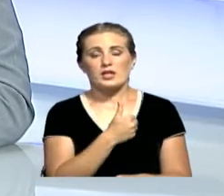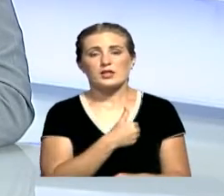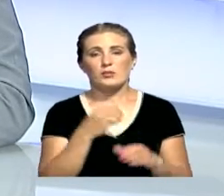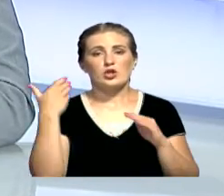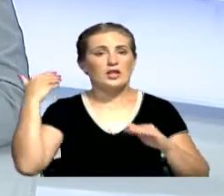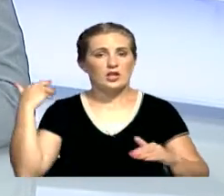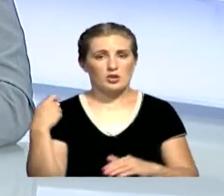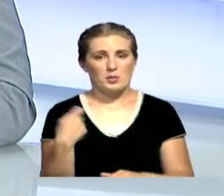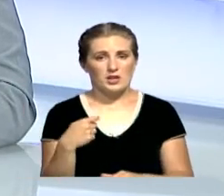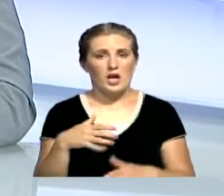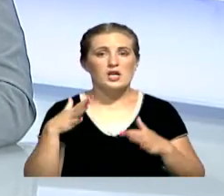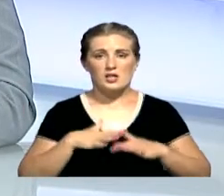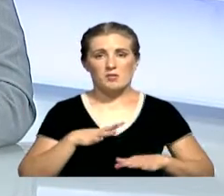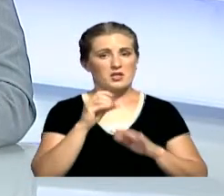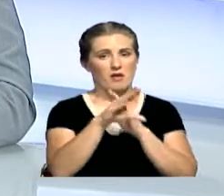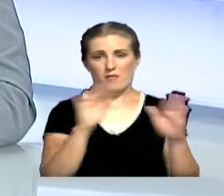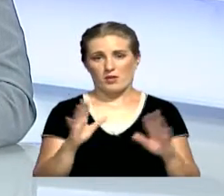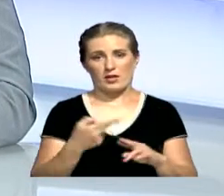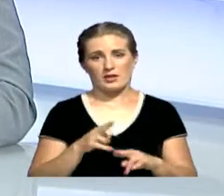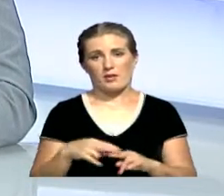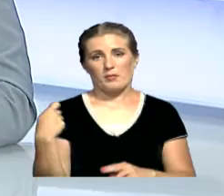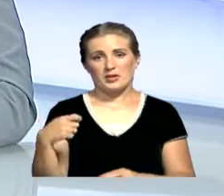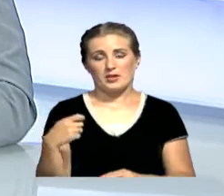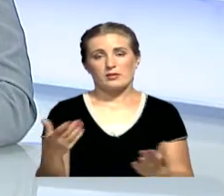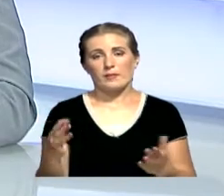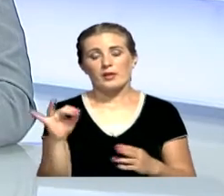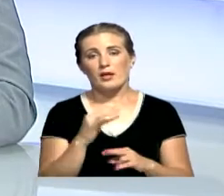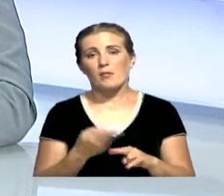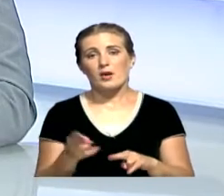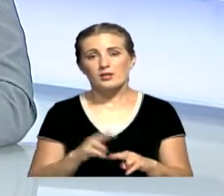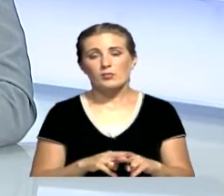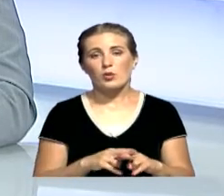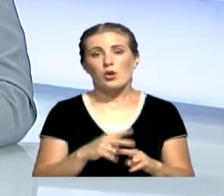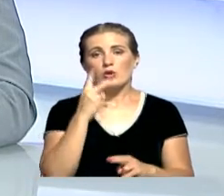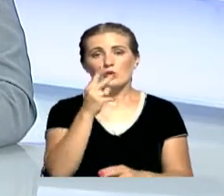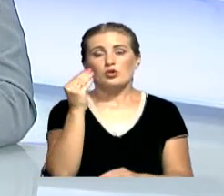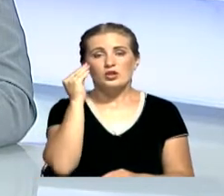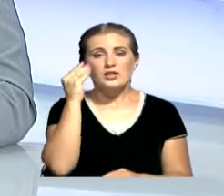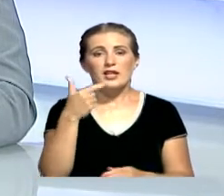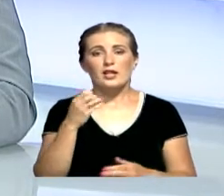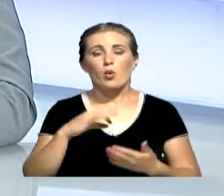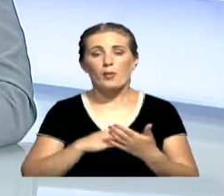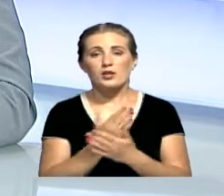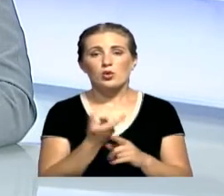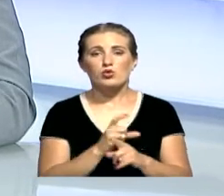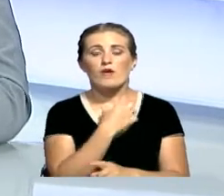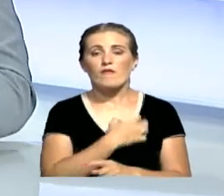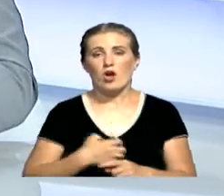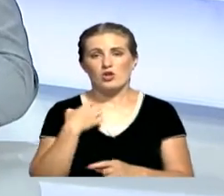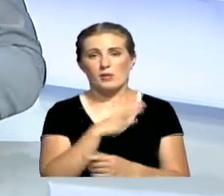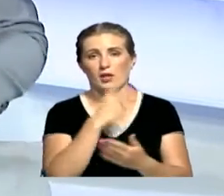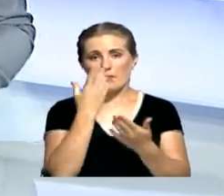президента крым не выбирал этого президента и поэтому с точки зрения геополитики очень было важно показать что